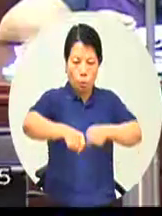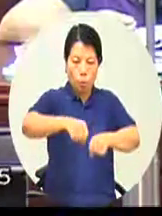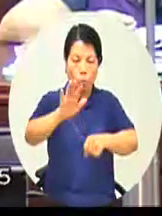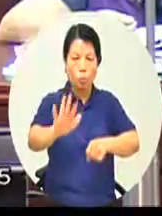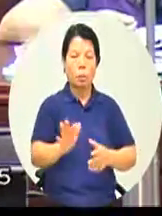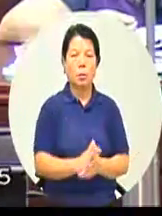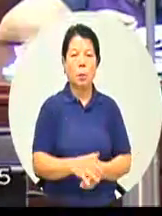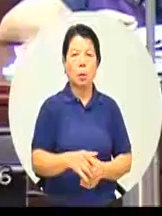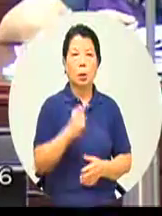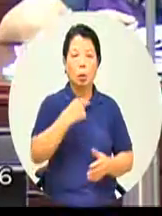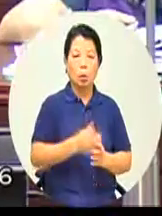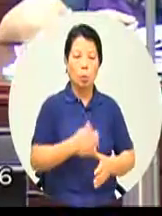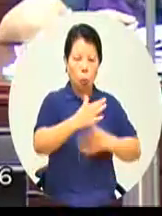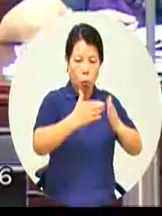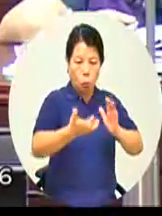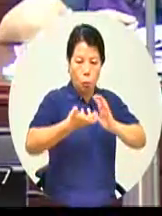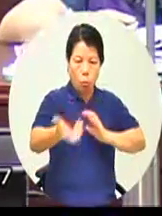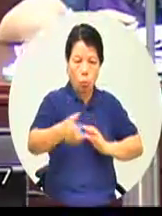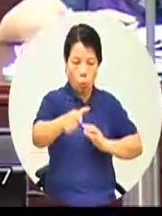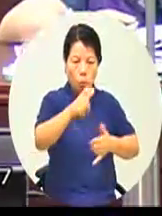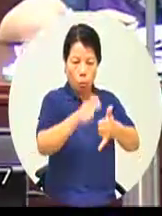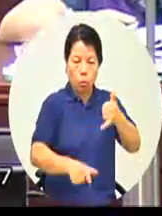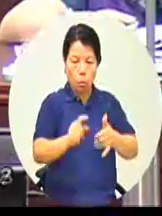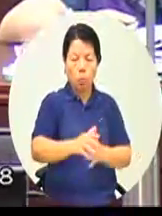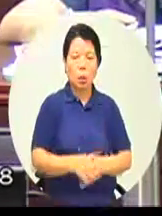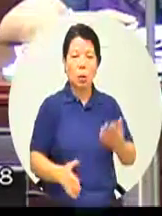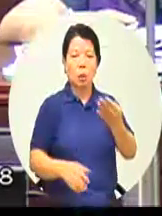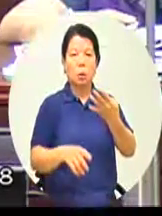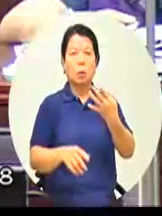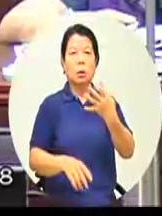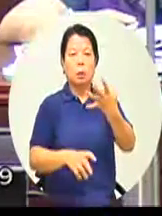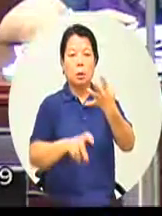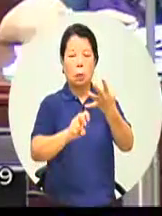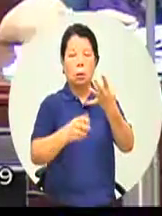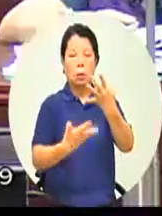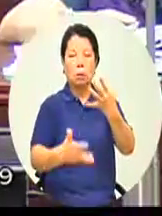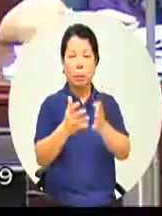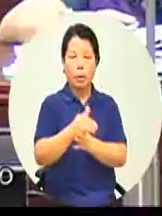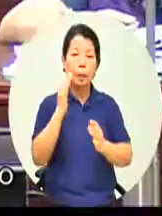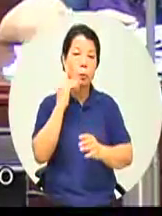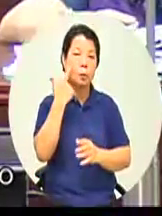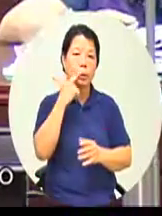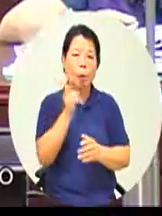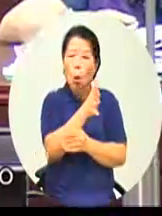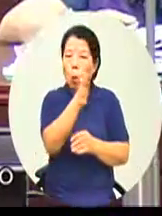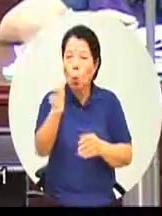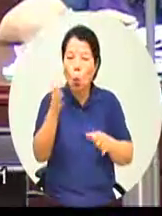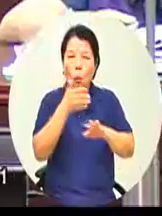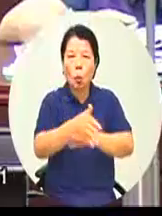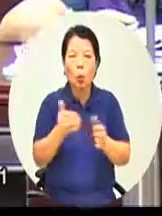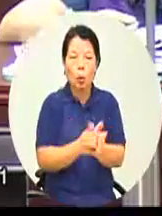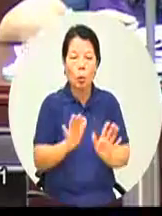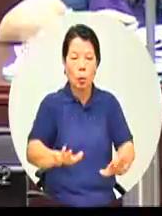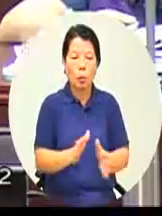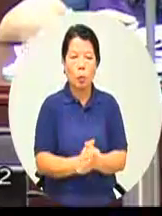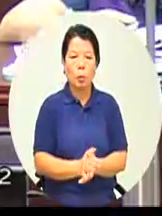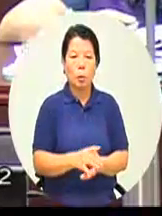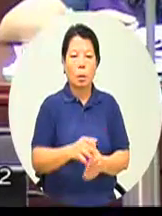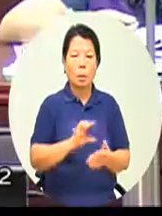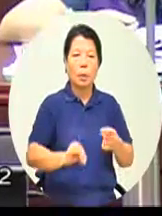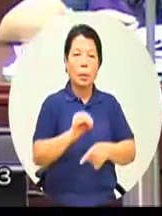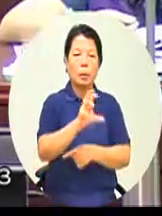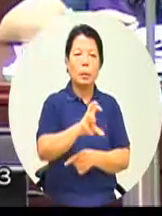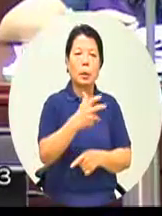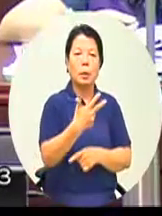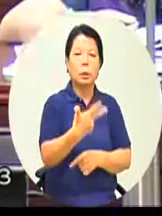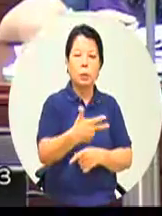是讲湾内迁校这个方案哦，在4月28号做了家长意愿调查，当然受及 VDA 国开管哦，87%都同